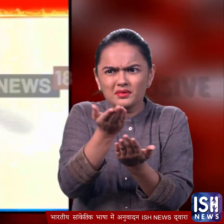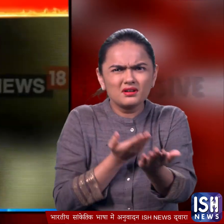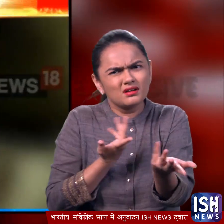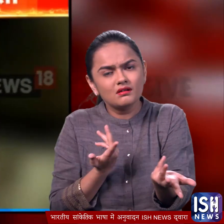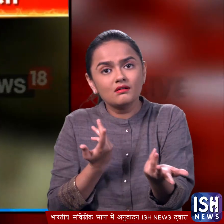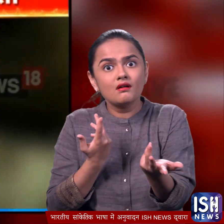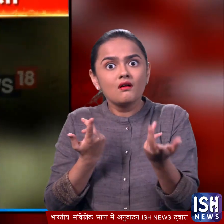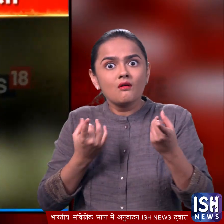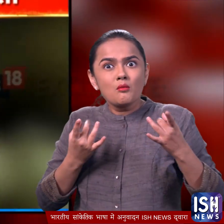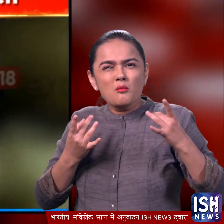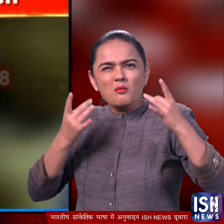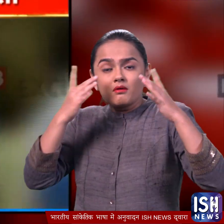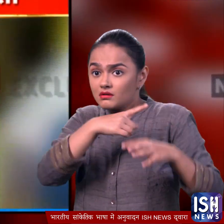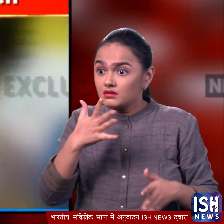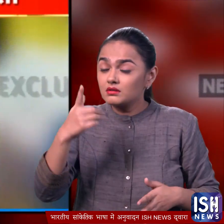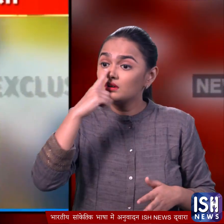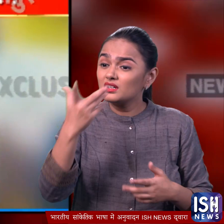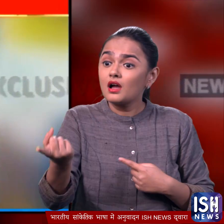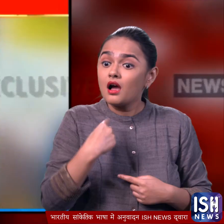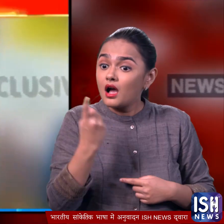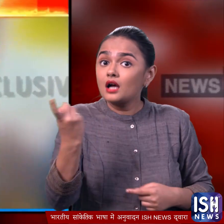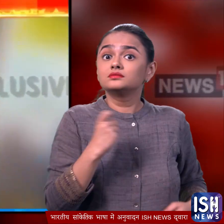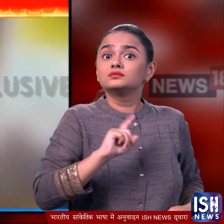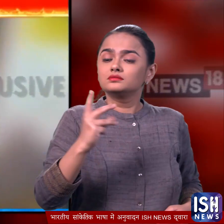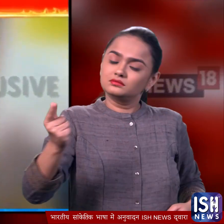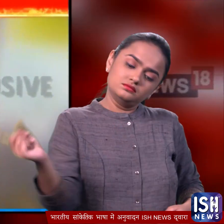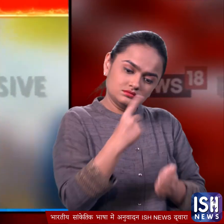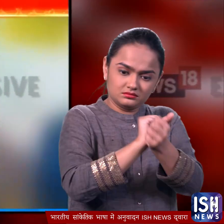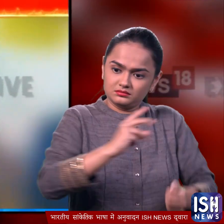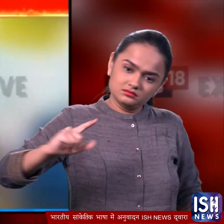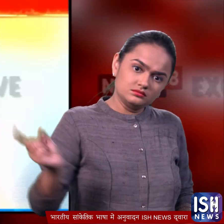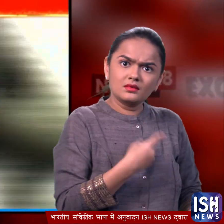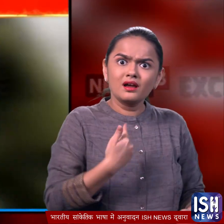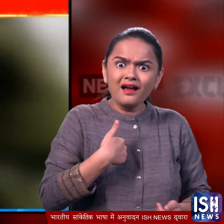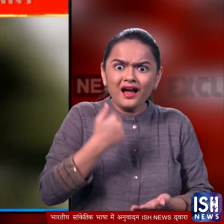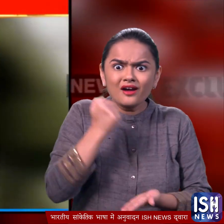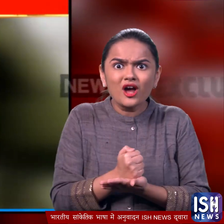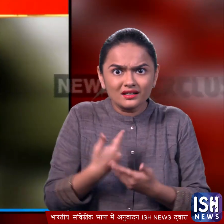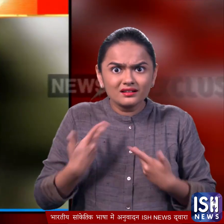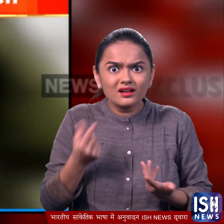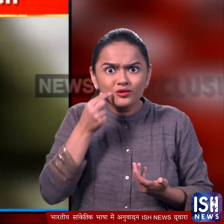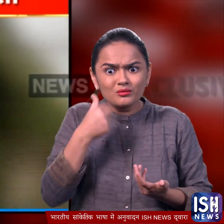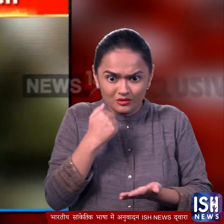दिया हो। यहां तक कि उसने शिकायत करने पहुंची लड़की को सलाखों के पीछे डालने की धमकी तक दे डाली।